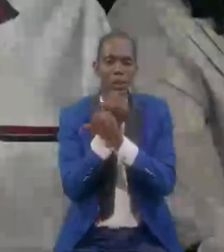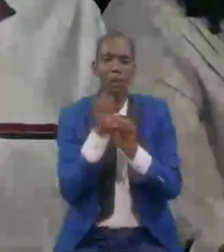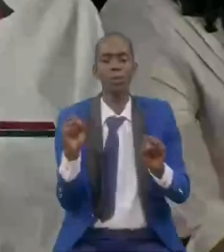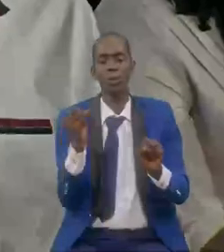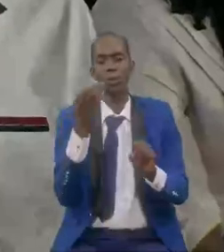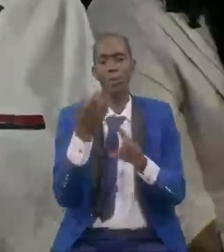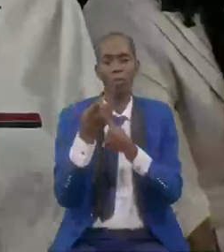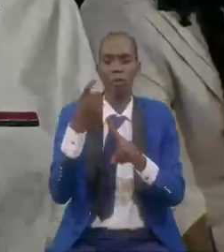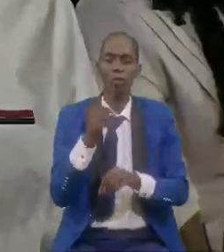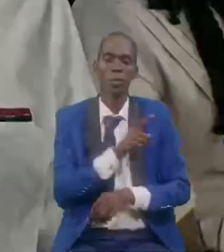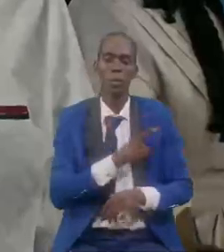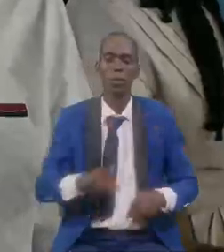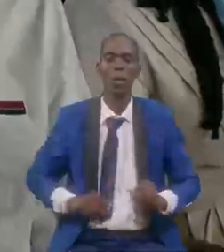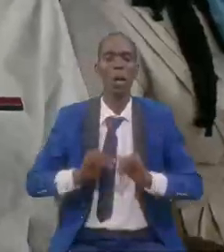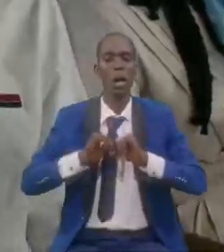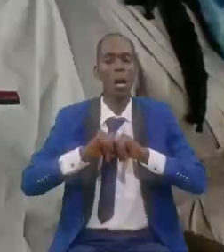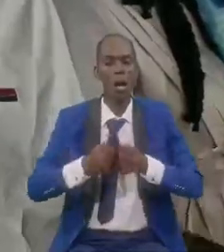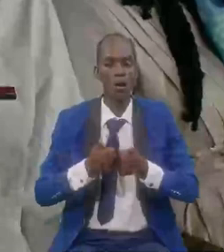le salut du Seigneur. Comment